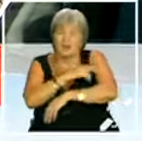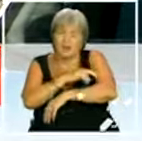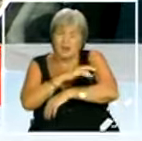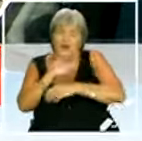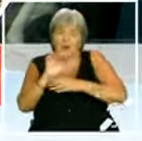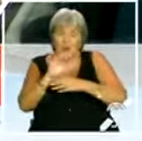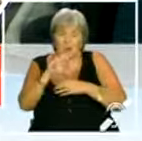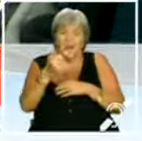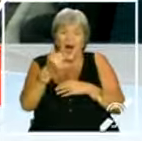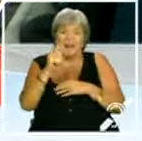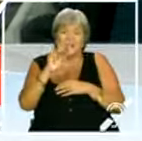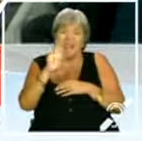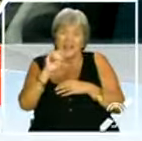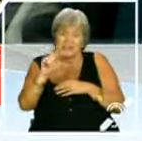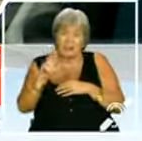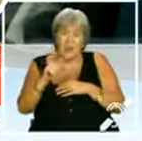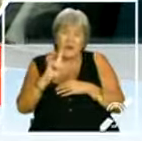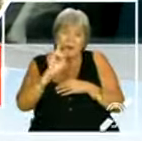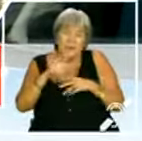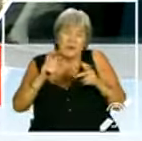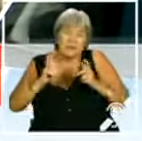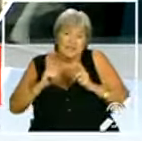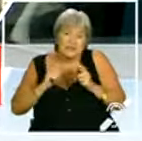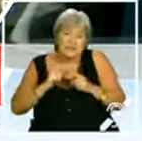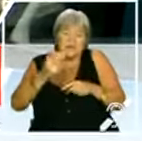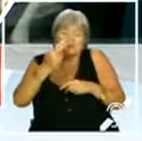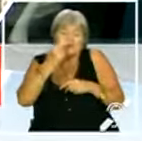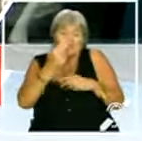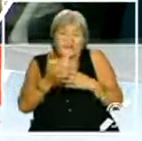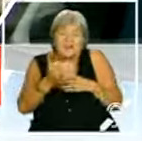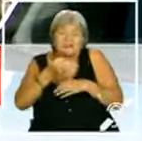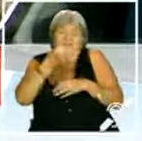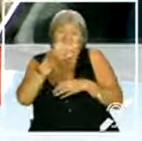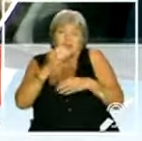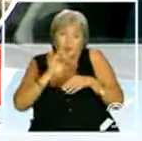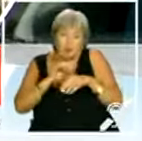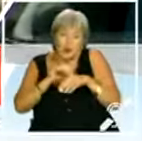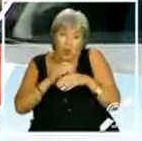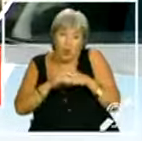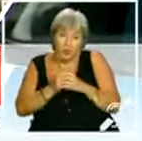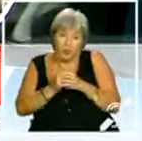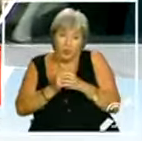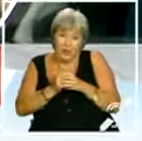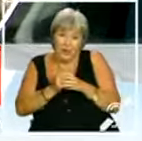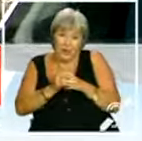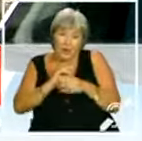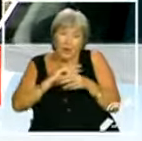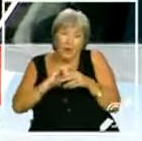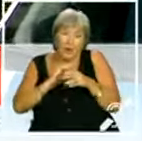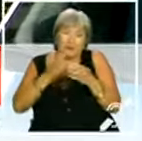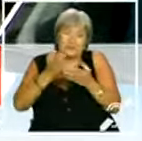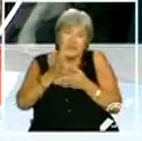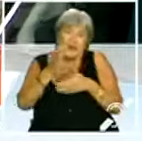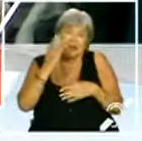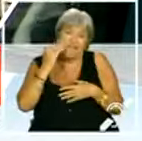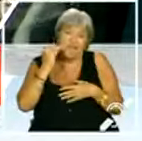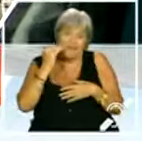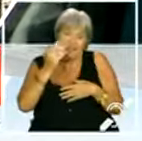și nu putem decât să așteptăm cele ce le vor comunica medicii în privința evoluției sale.